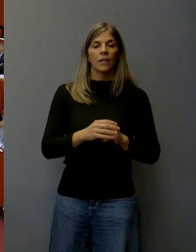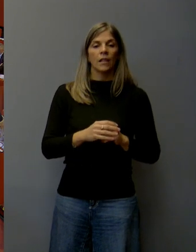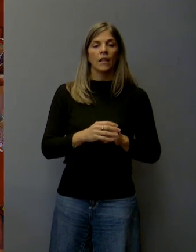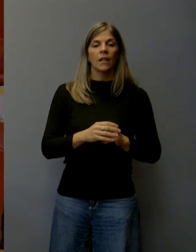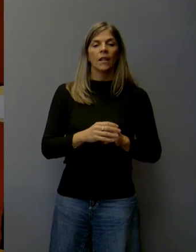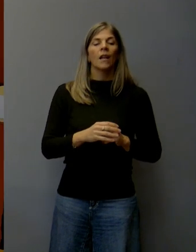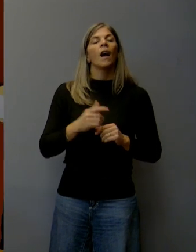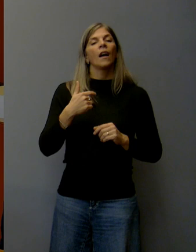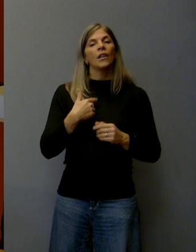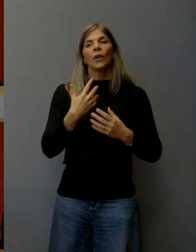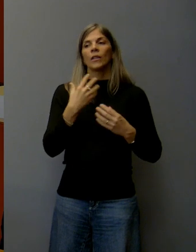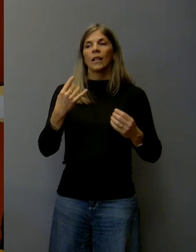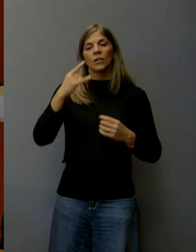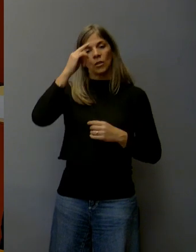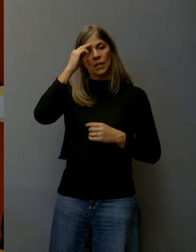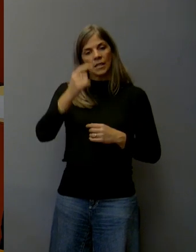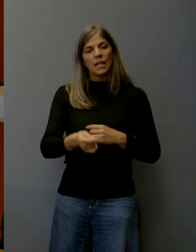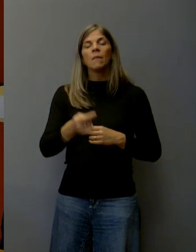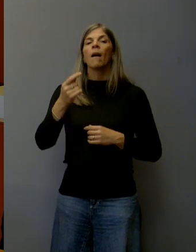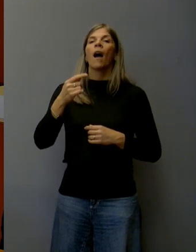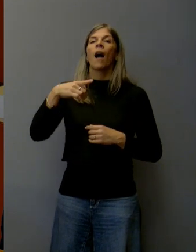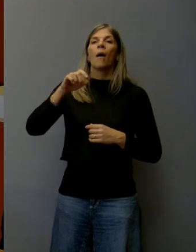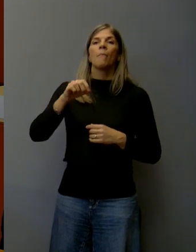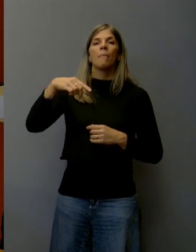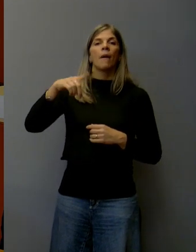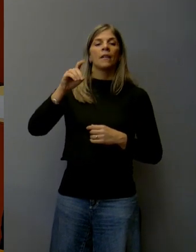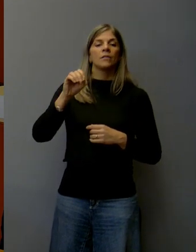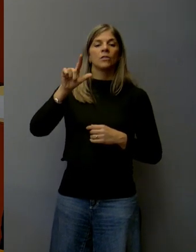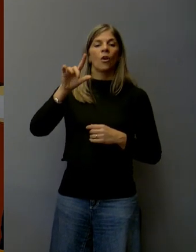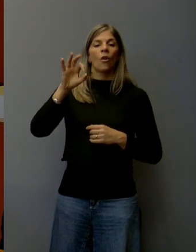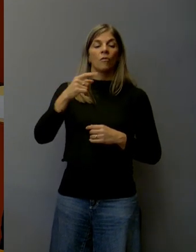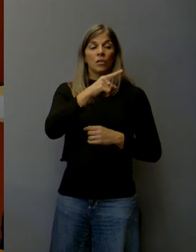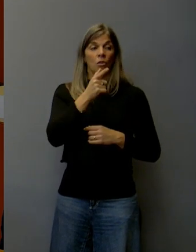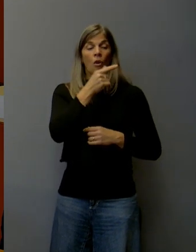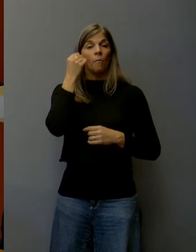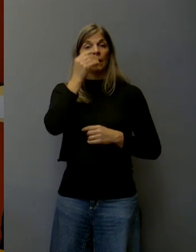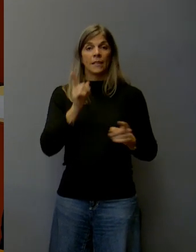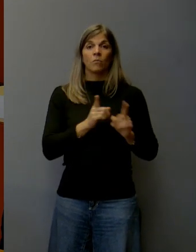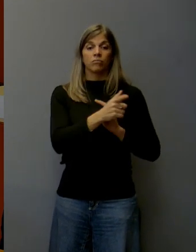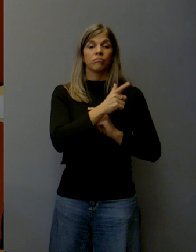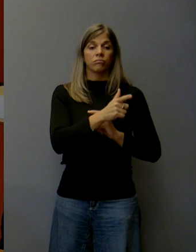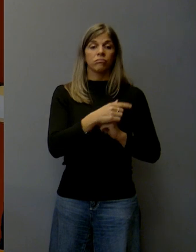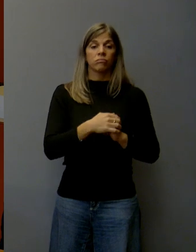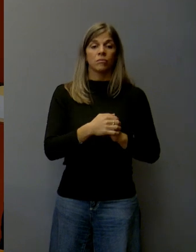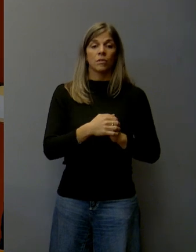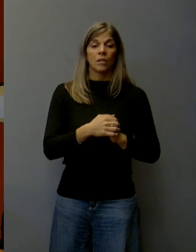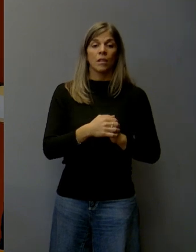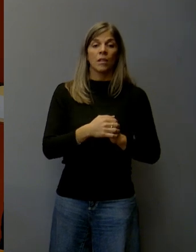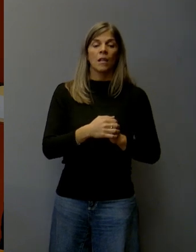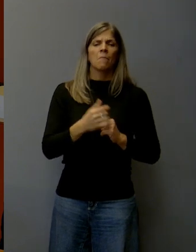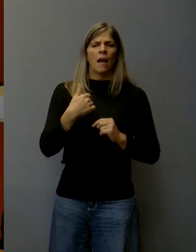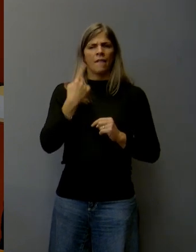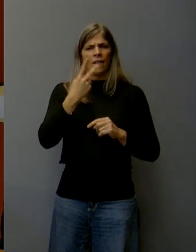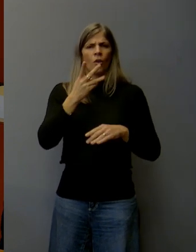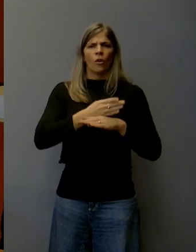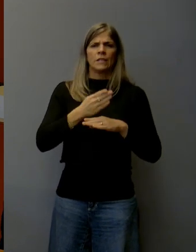del consigliere Pandolfo Quando m'ha citato che avessi il suo stesso pensiero voglio ricordare a consiglieri che a noi ci cambia una lettera ci abbiamo una lettera di